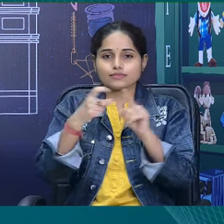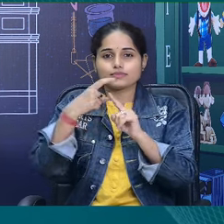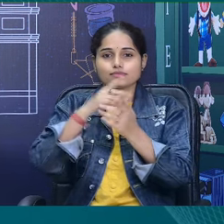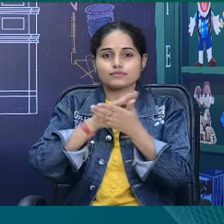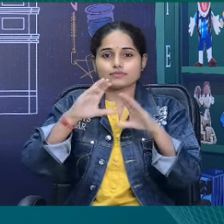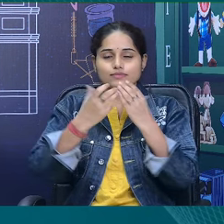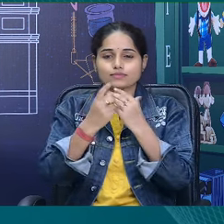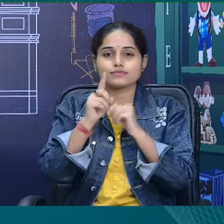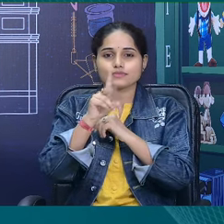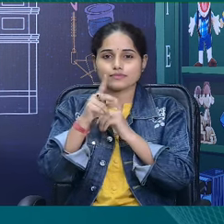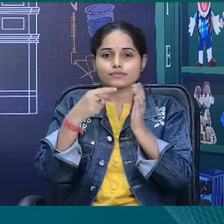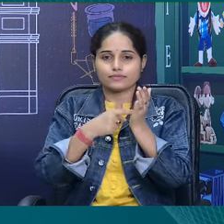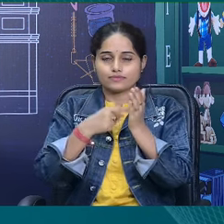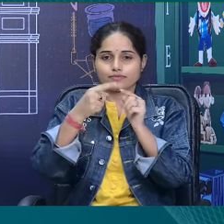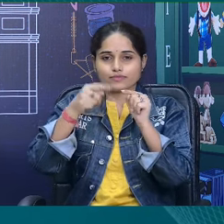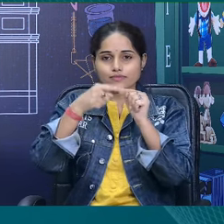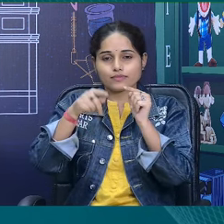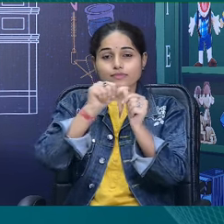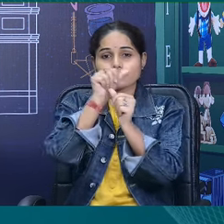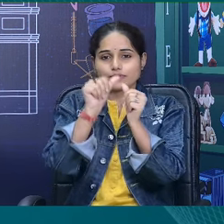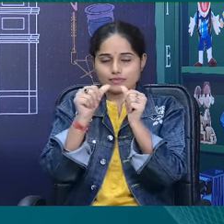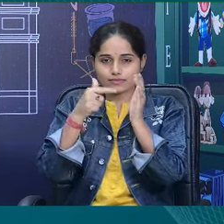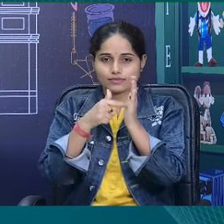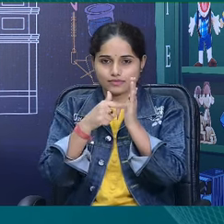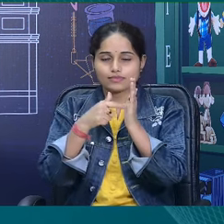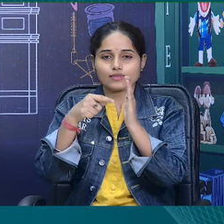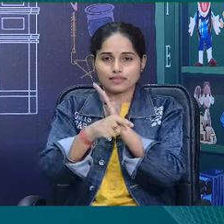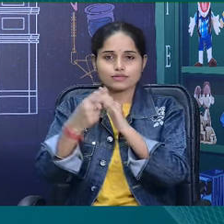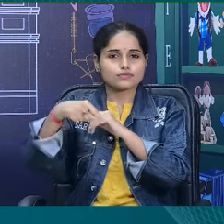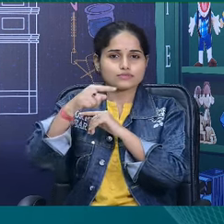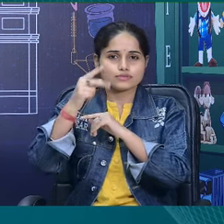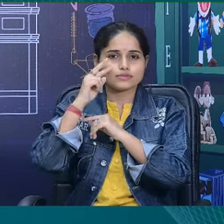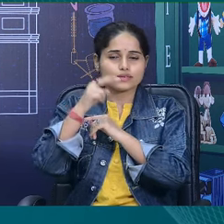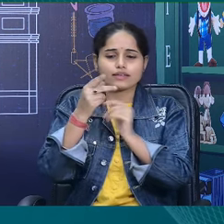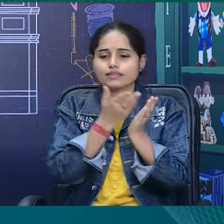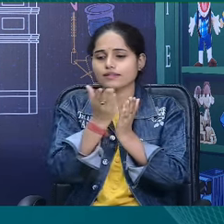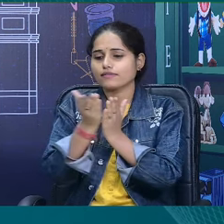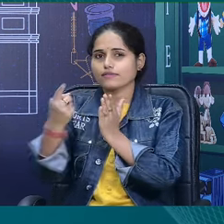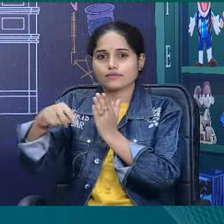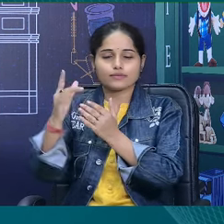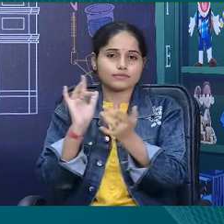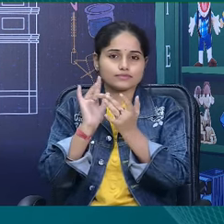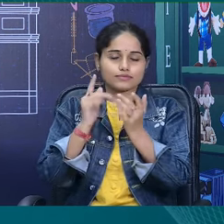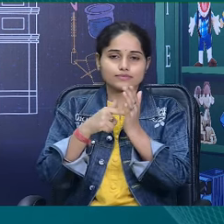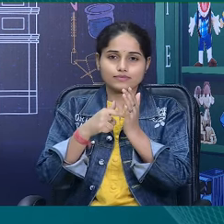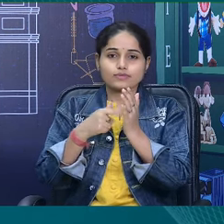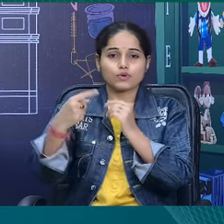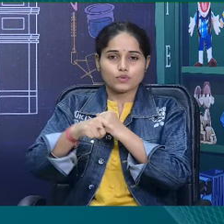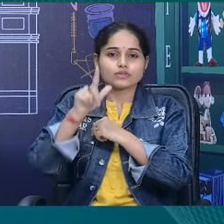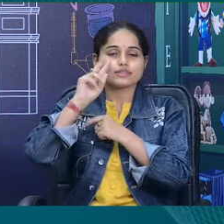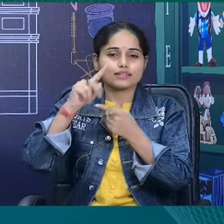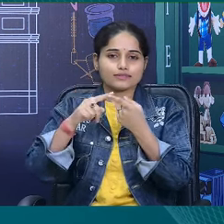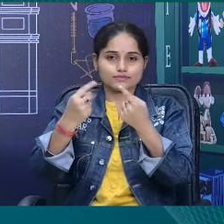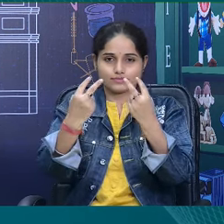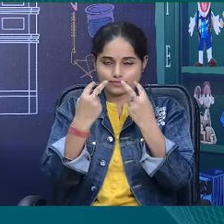dt1 @ cet.nic.in तो इन माध्यमों से लगातार हमारे साथ संपर्क में रहिए बने रहिए इस लाइव सेशन में